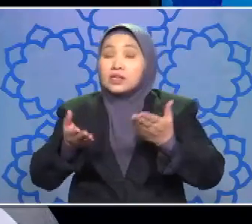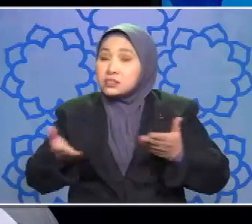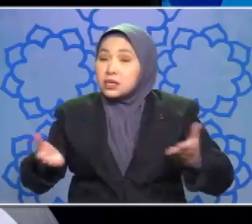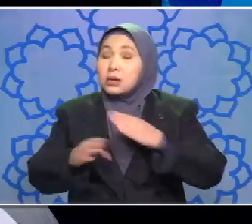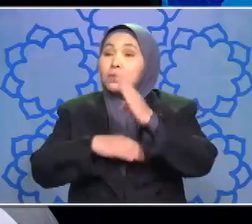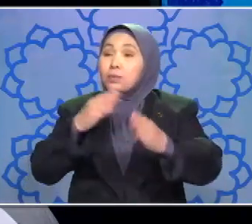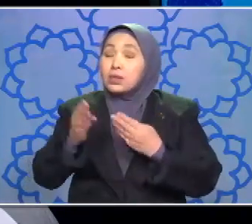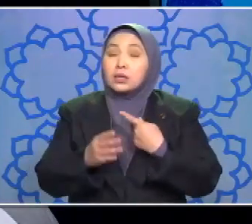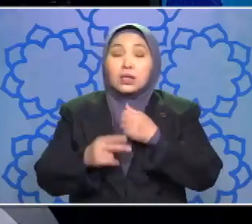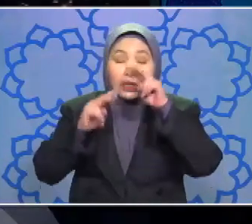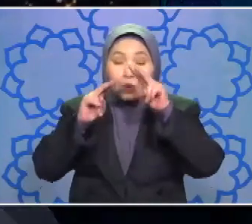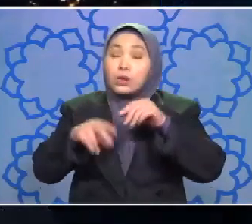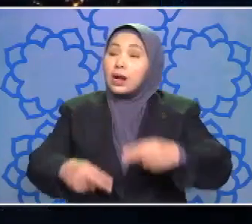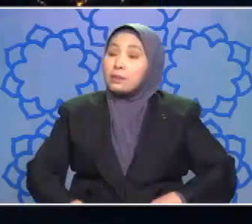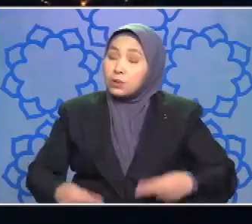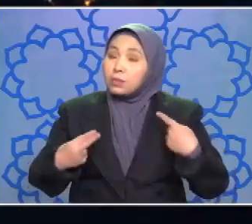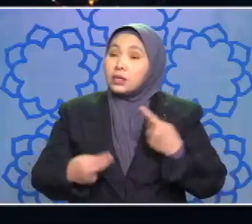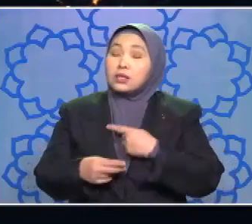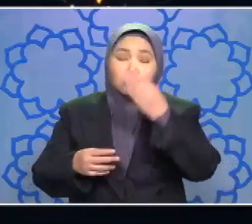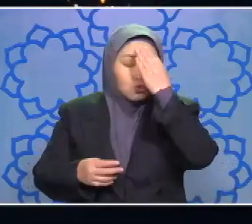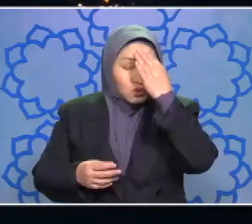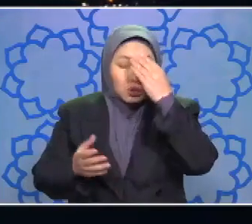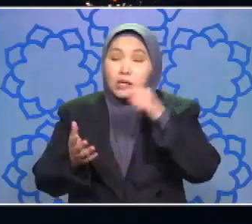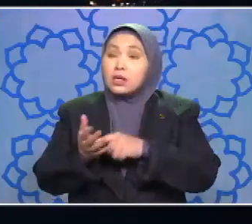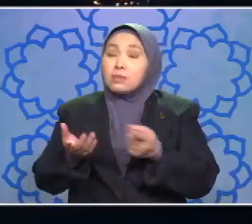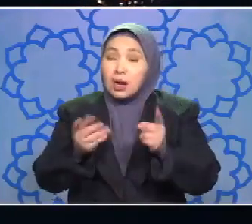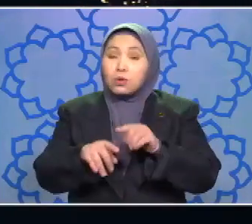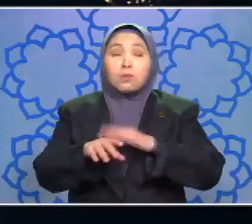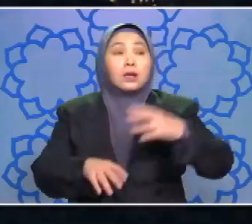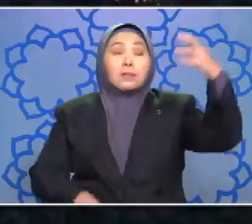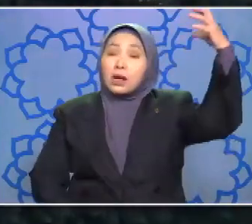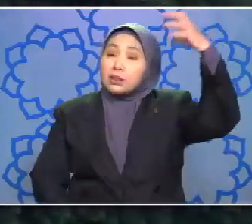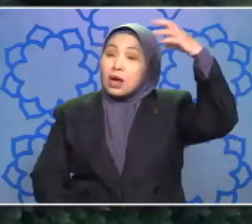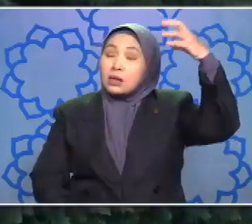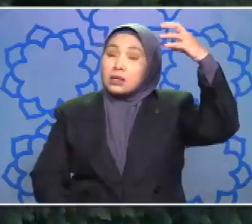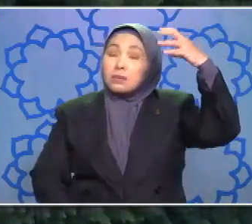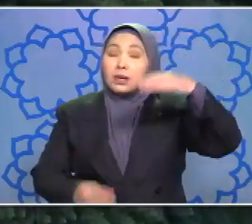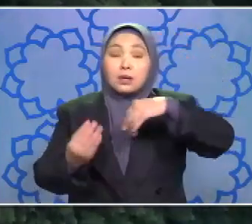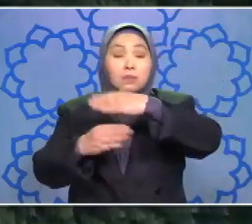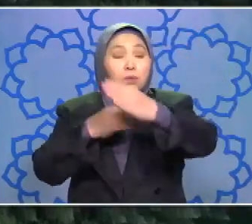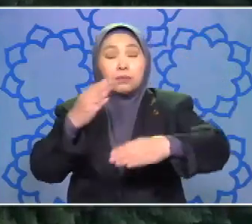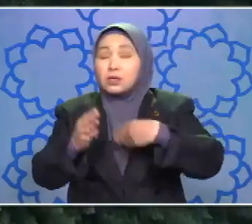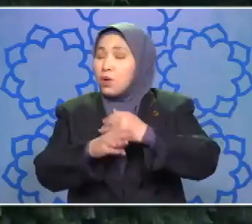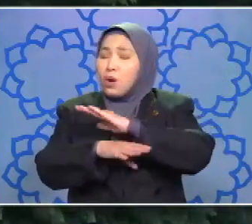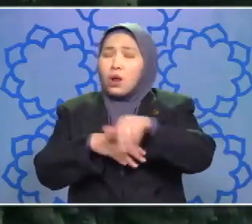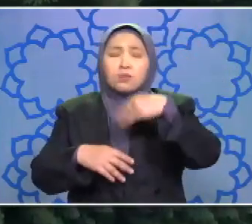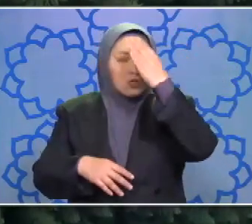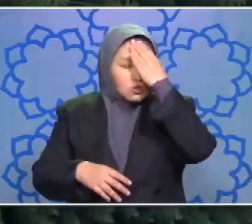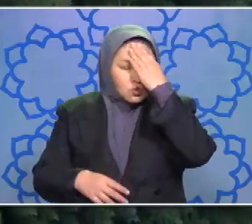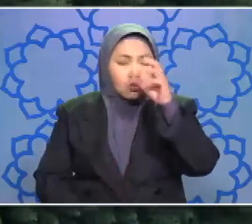kita tengok dalam kehidupan kita seharian, sujud inilah yang berlaku pada matahari, pada bumi, mereka bersujud. Ya,